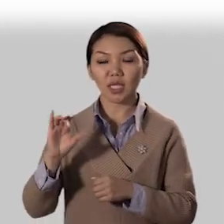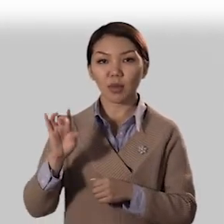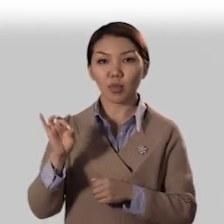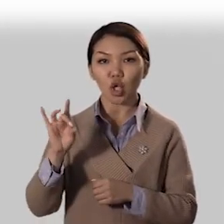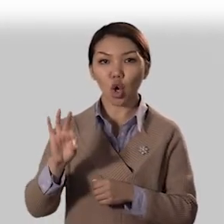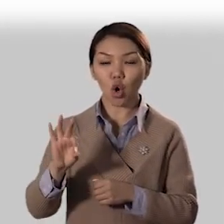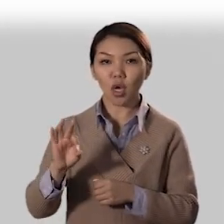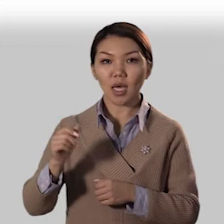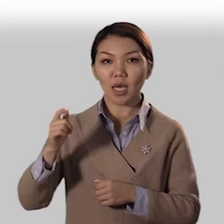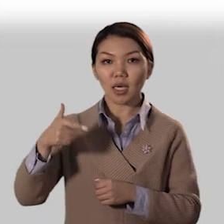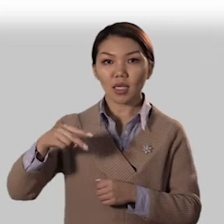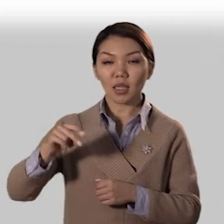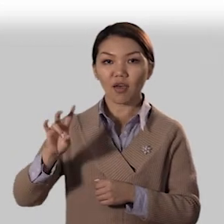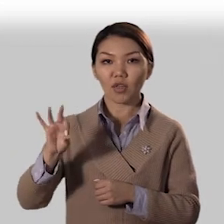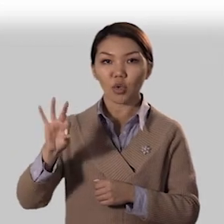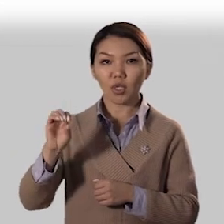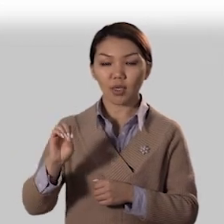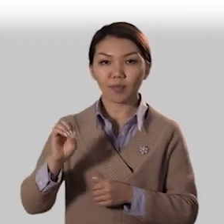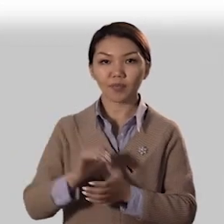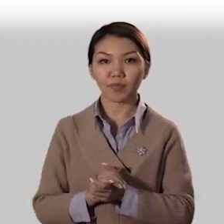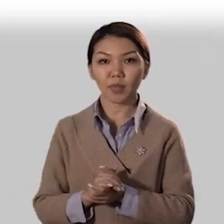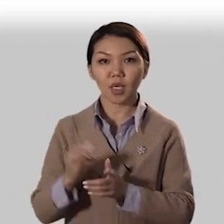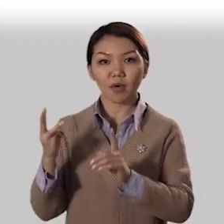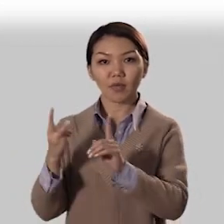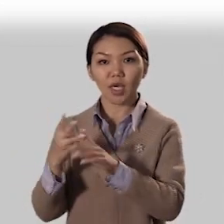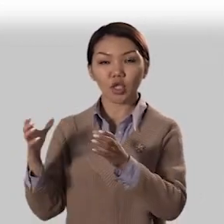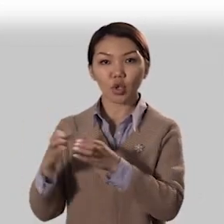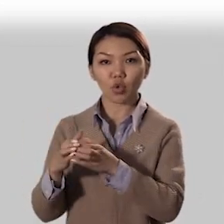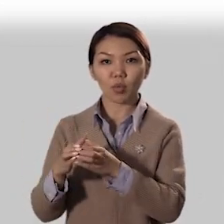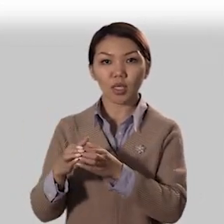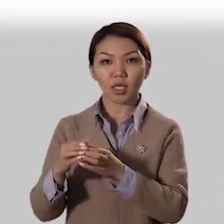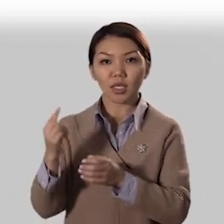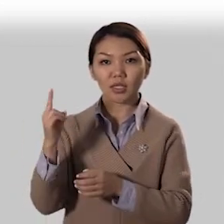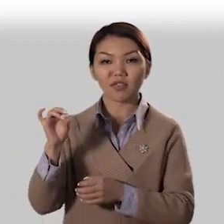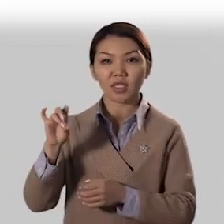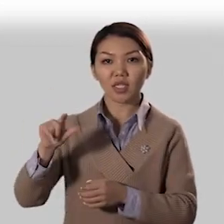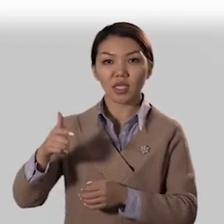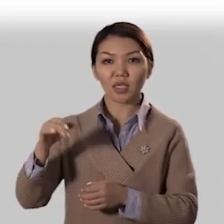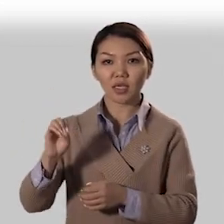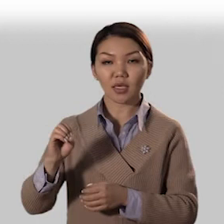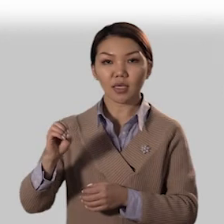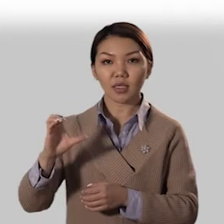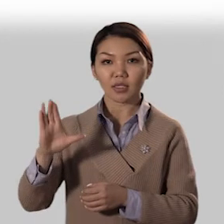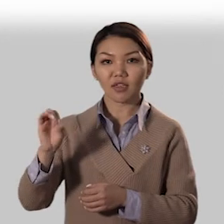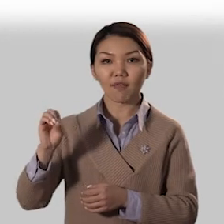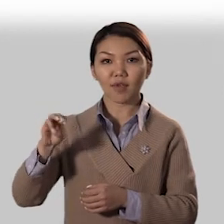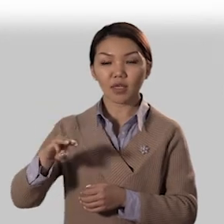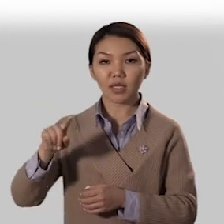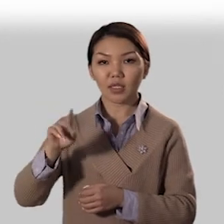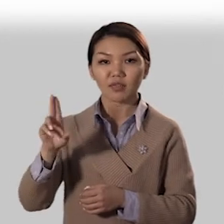существительные которые обозначают действия как предмет цветенье свет звездопад